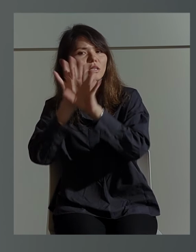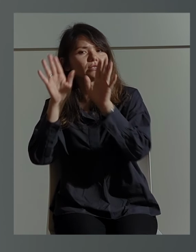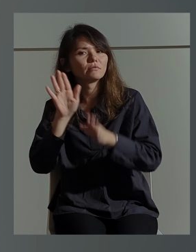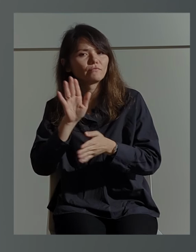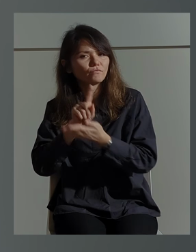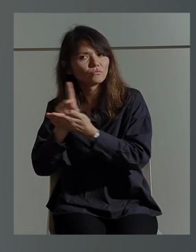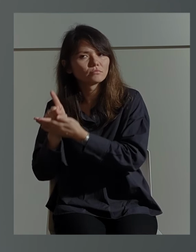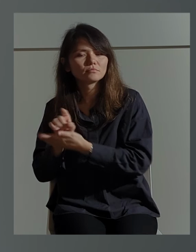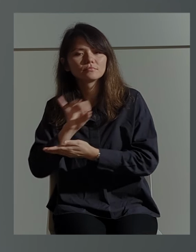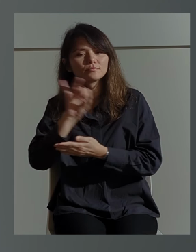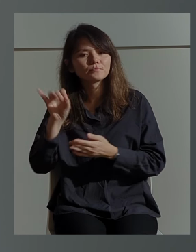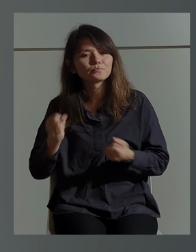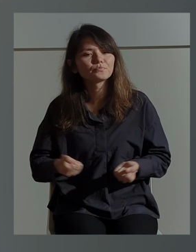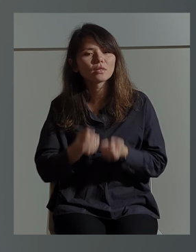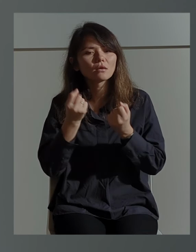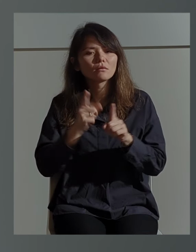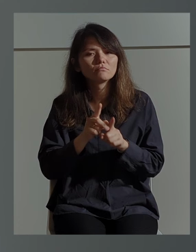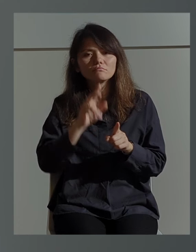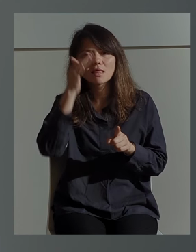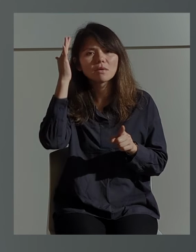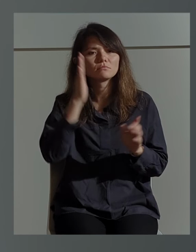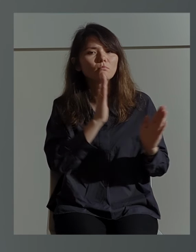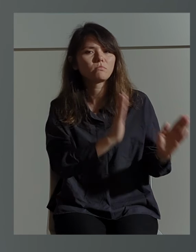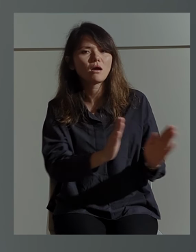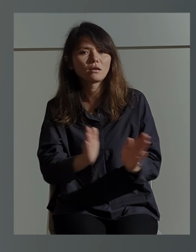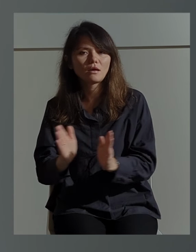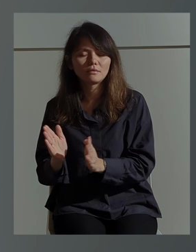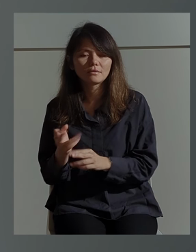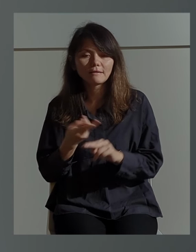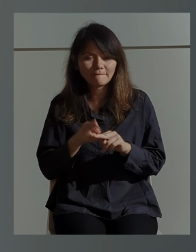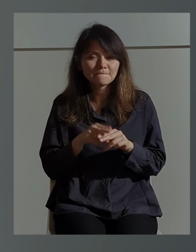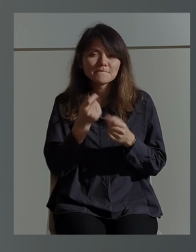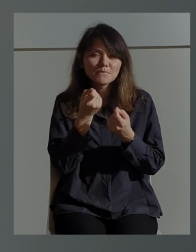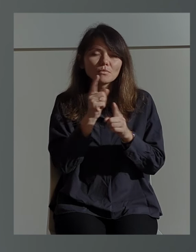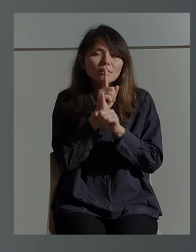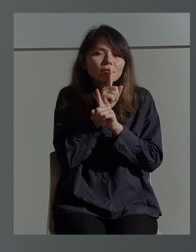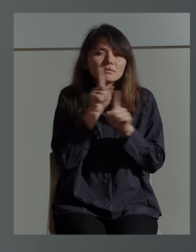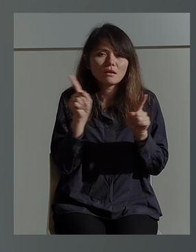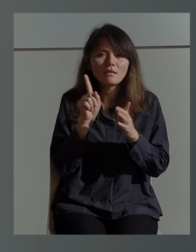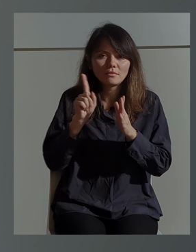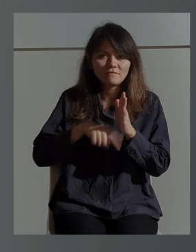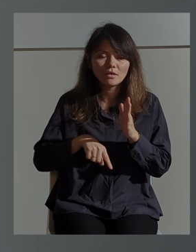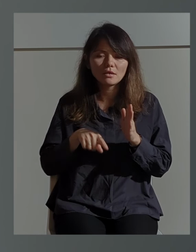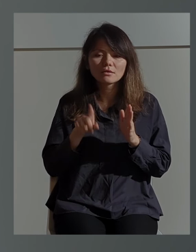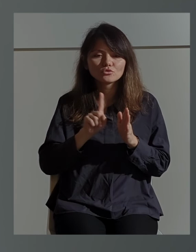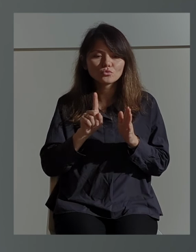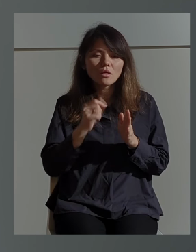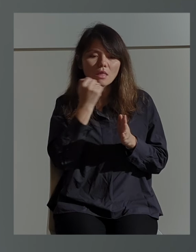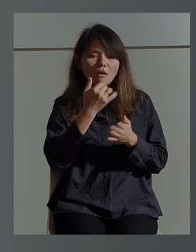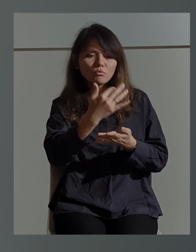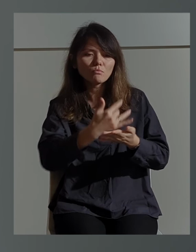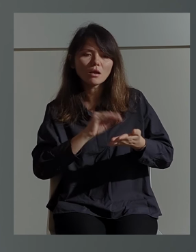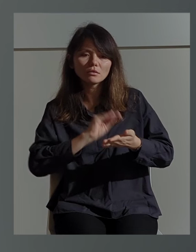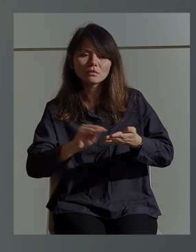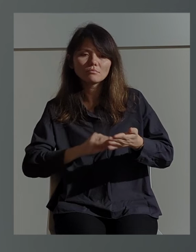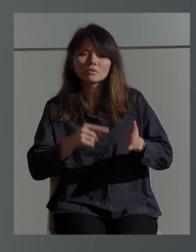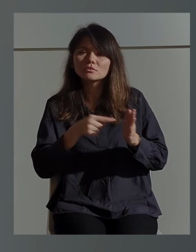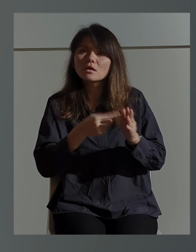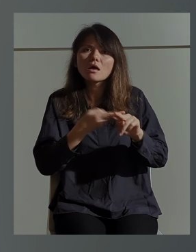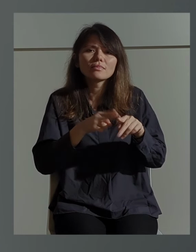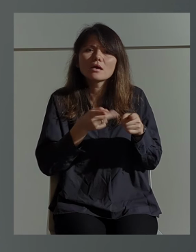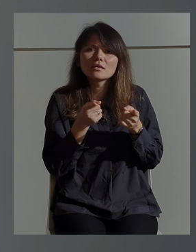поддерживает порядок вот э странная вера в то что то что написано на бумаге гораздо более